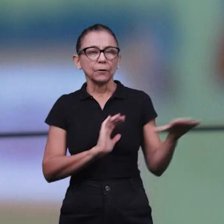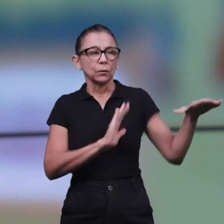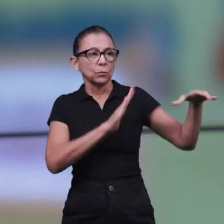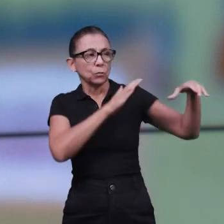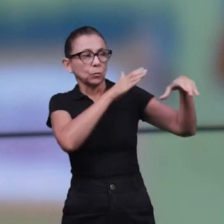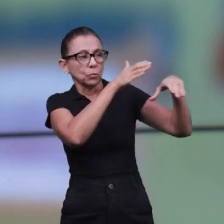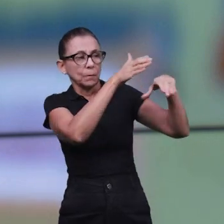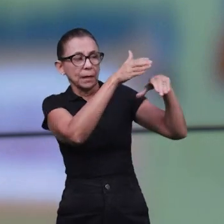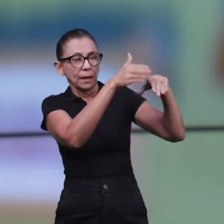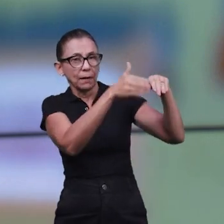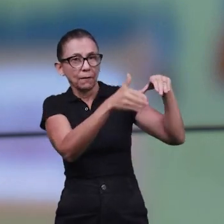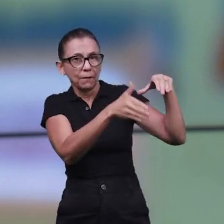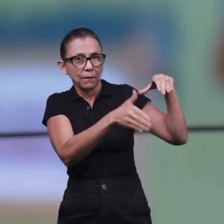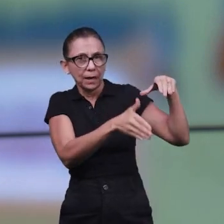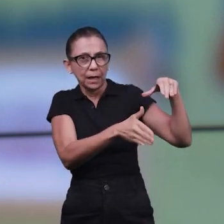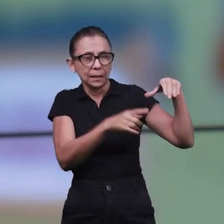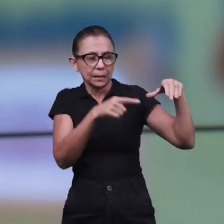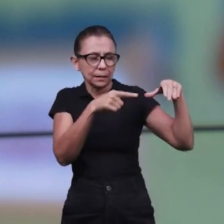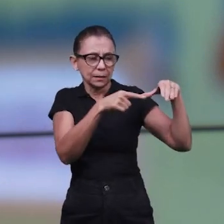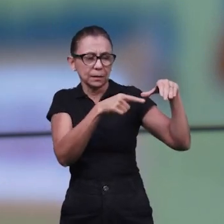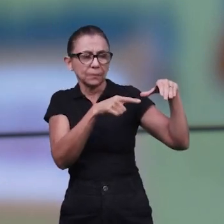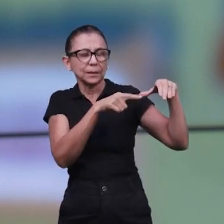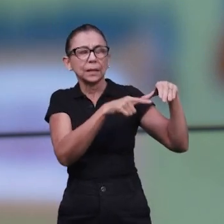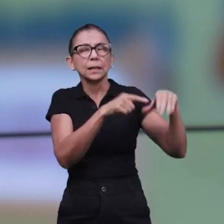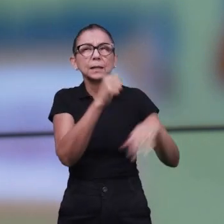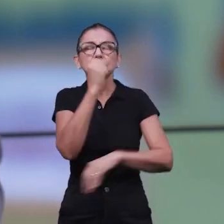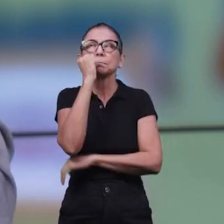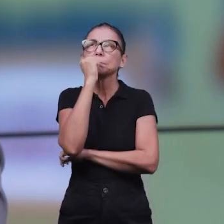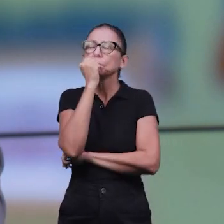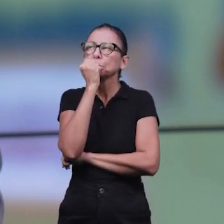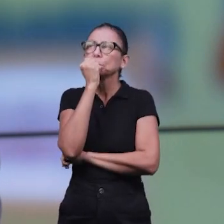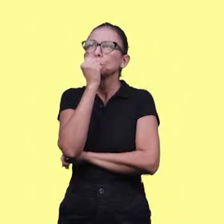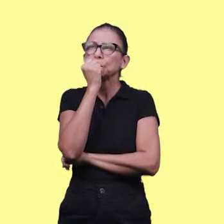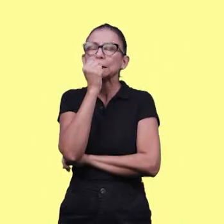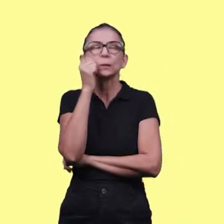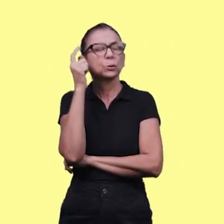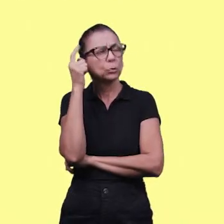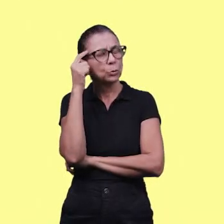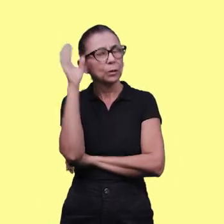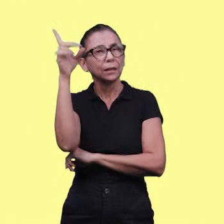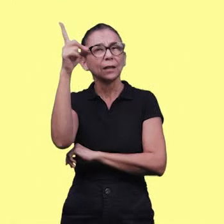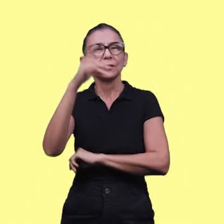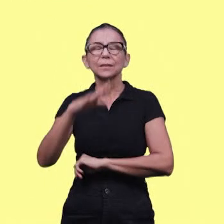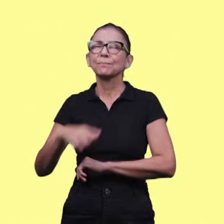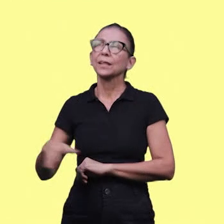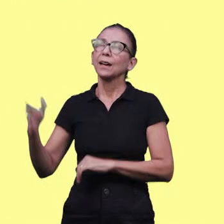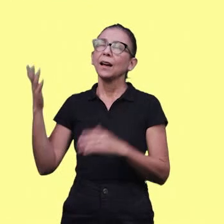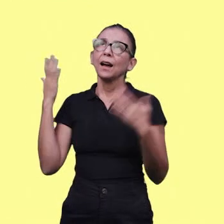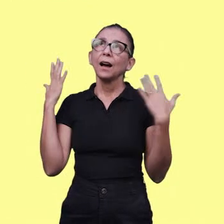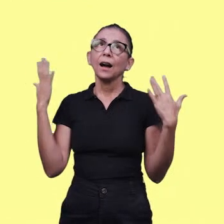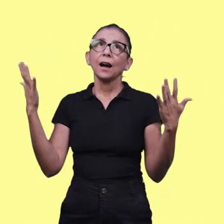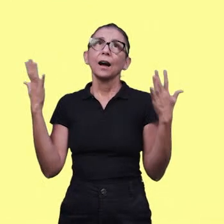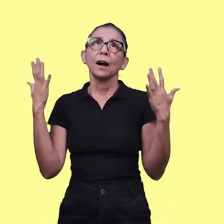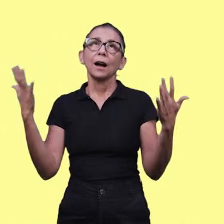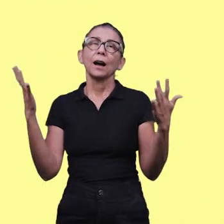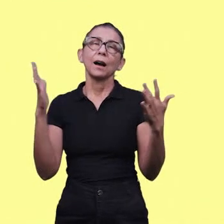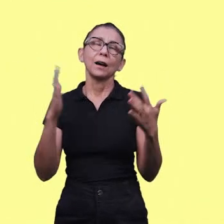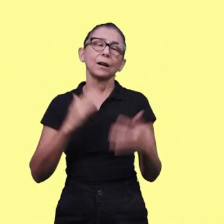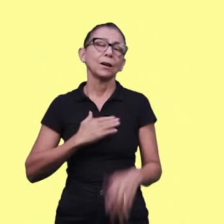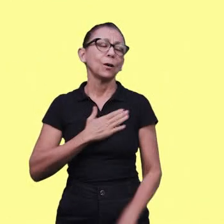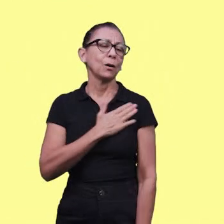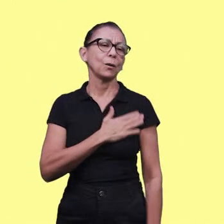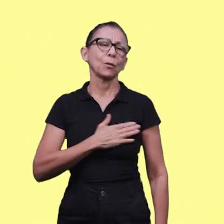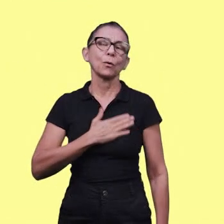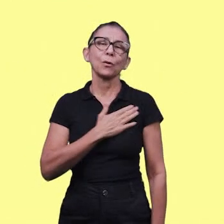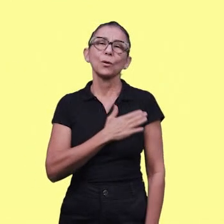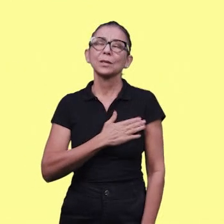d'Adullam. Il a eu le souhait de boire de l'eau du puits qui se trouvait dans la ville de Bethléem. David a dit, oh,